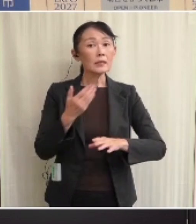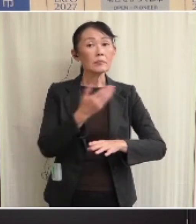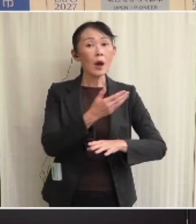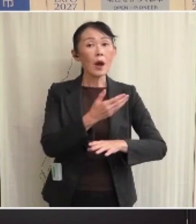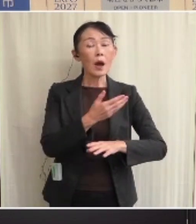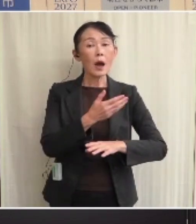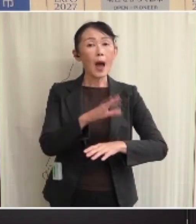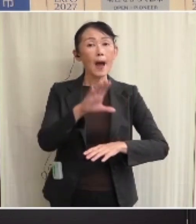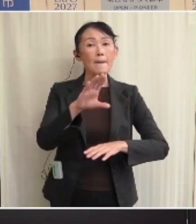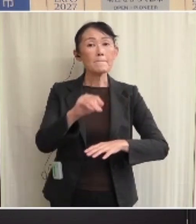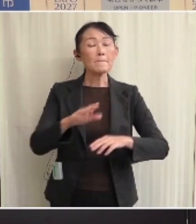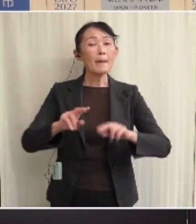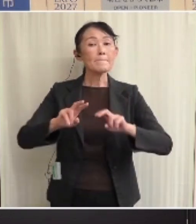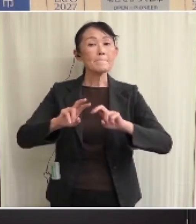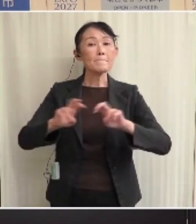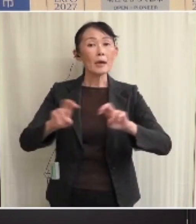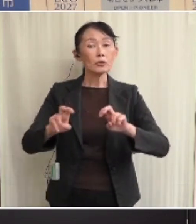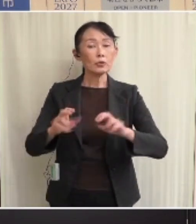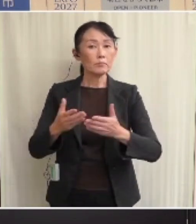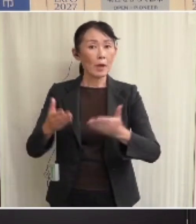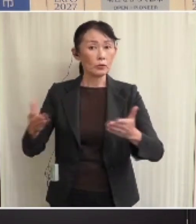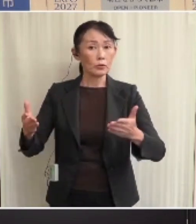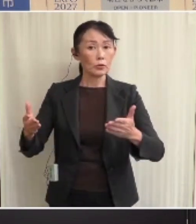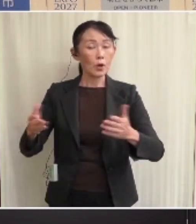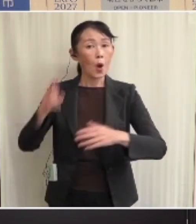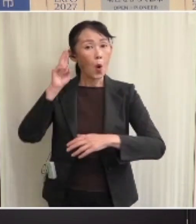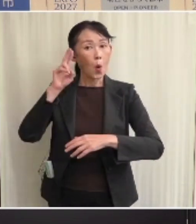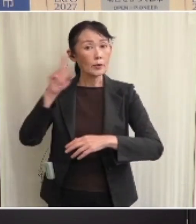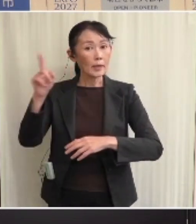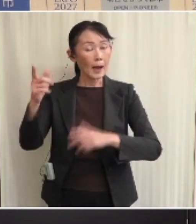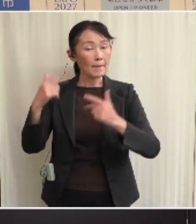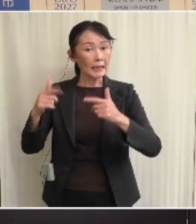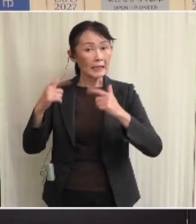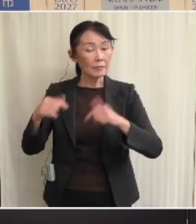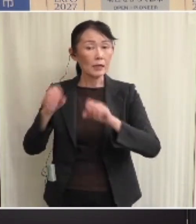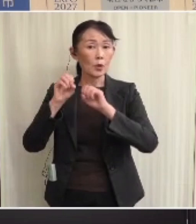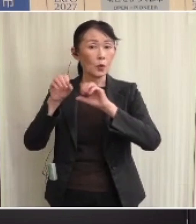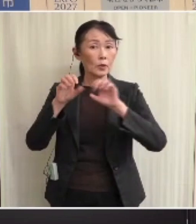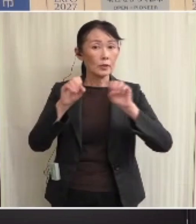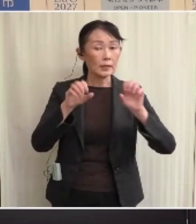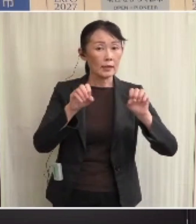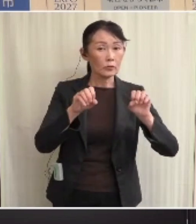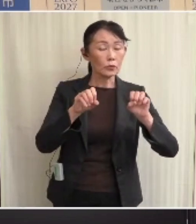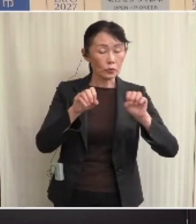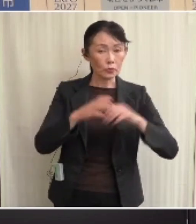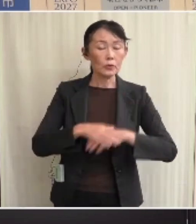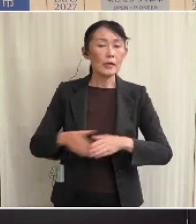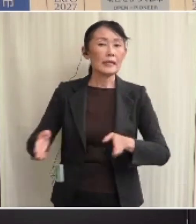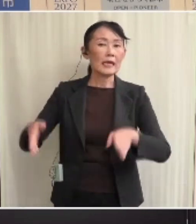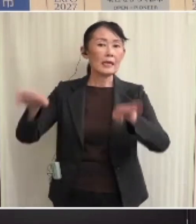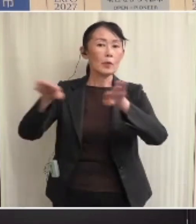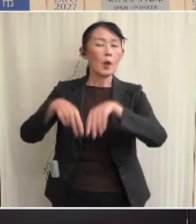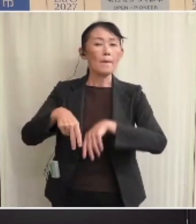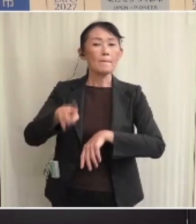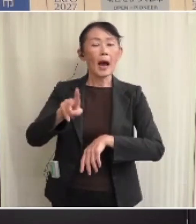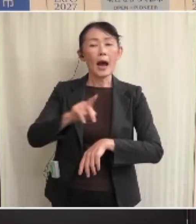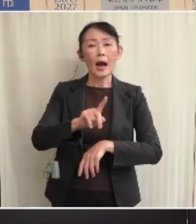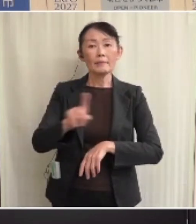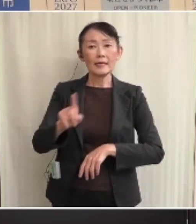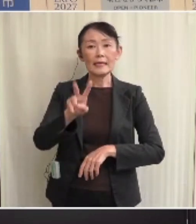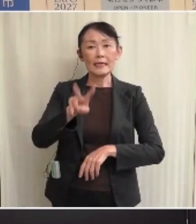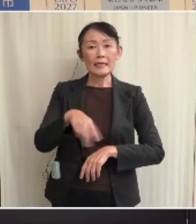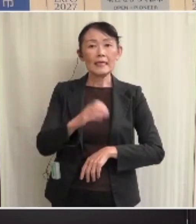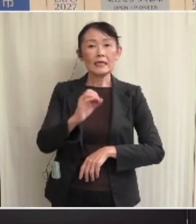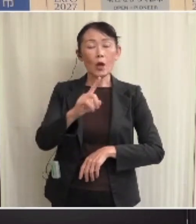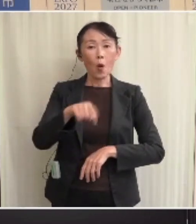博ですが、大阪・関西万博は今連日の報道でこうパビリオンの建設が遅れていたりとか、まあ、費